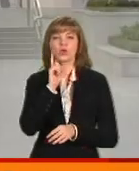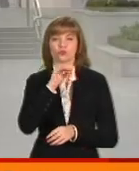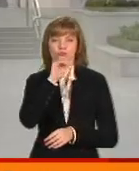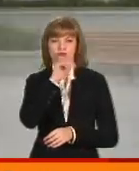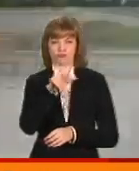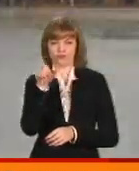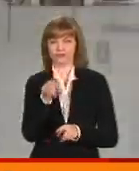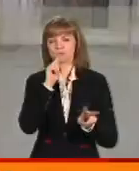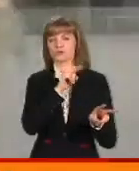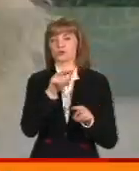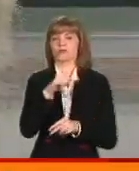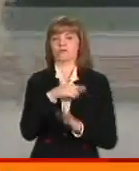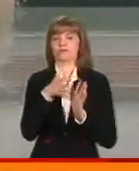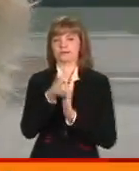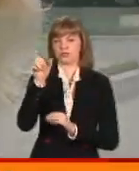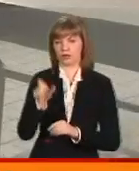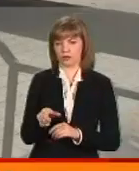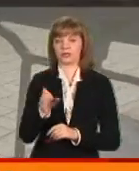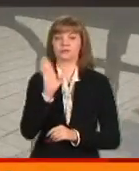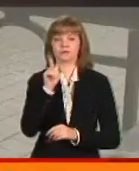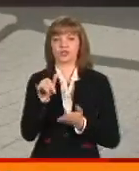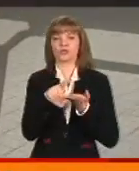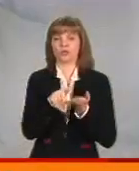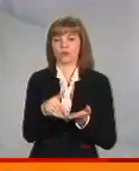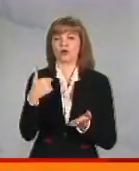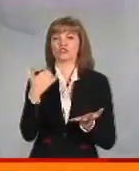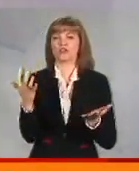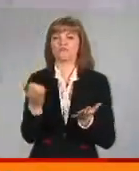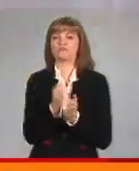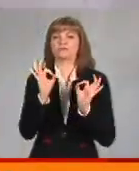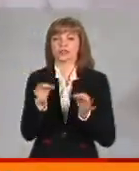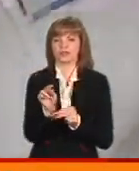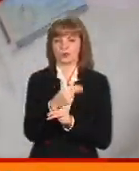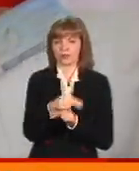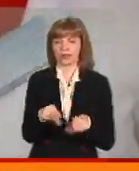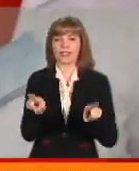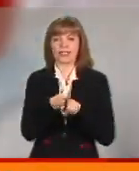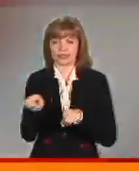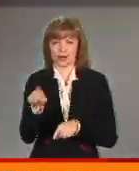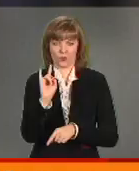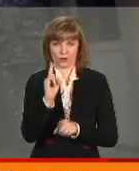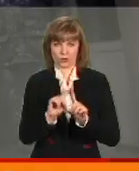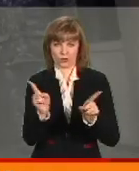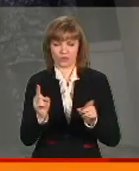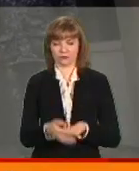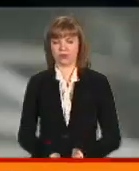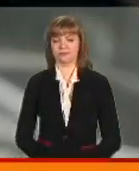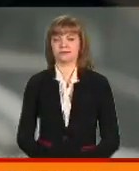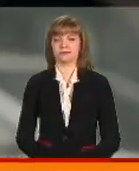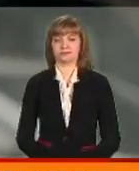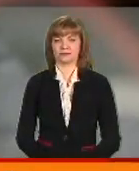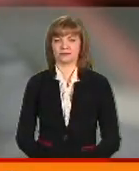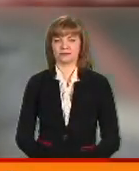професора, спостерігатиме психологиня. Вона й допоможе нам розкрити рецепти виховання такого унікума.